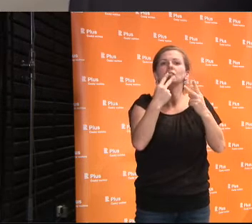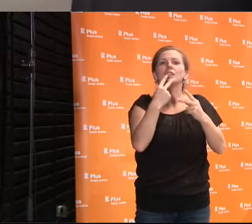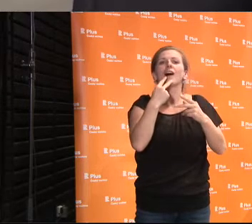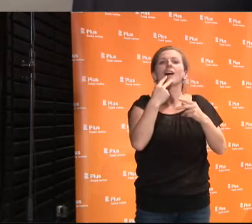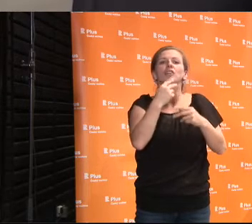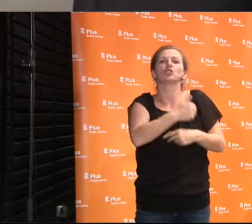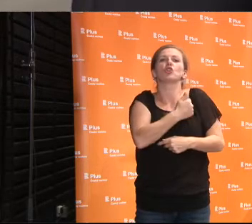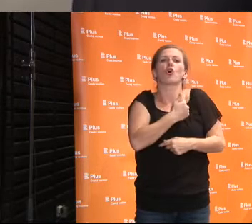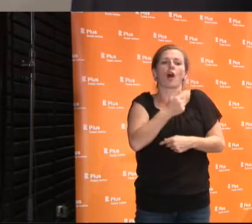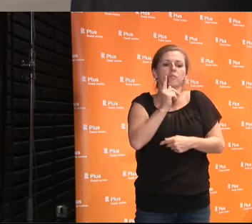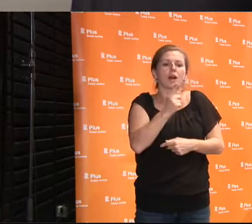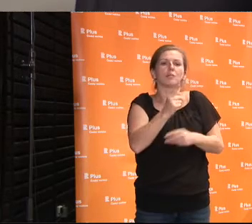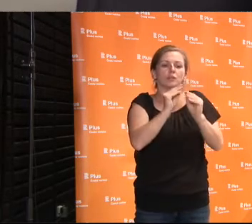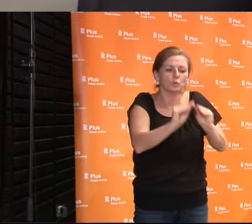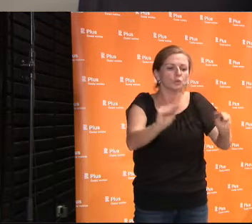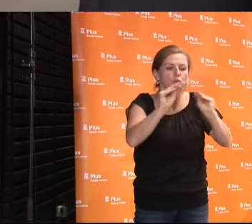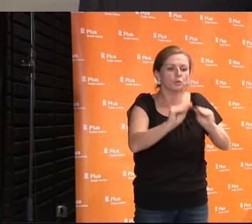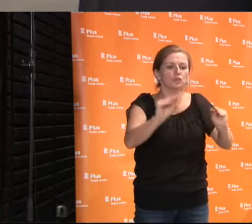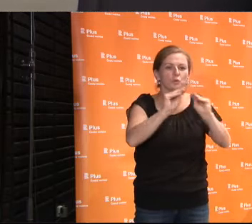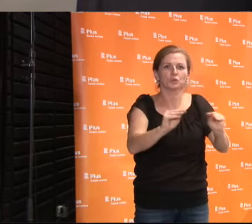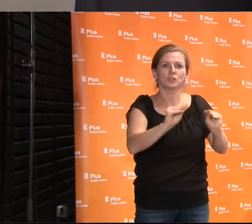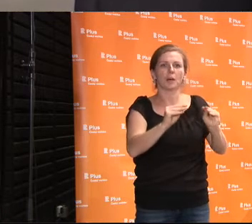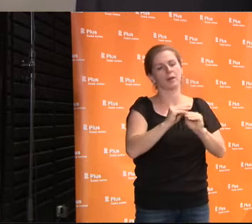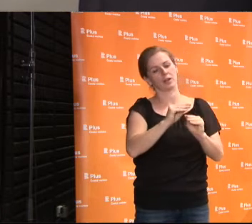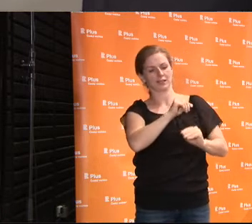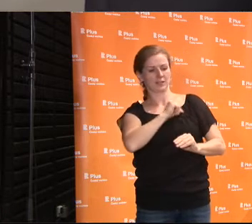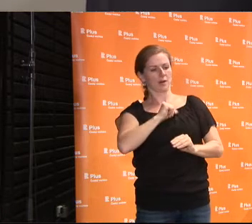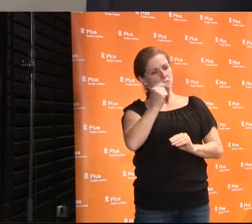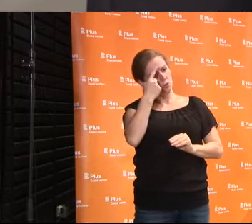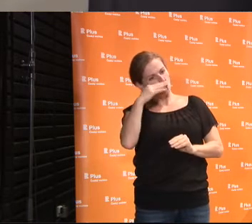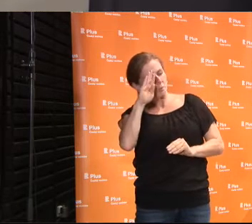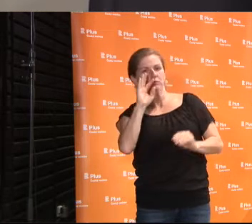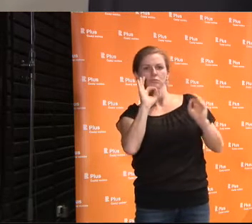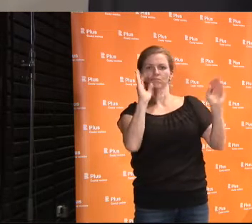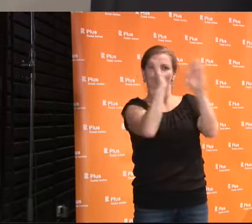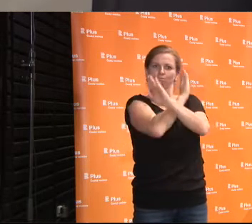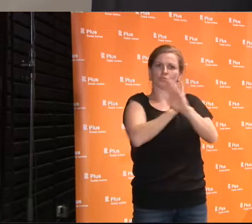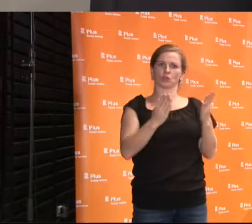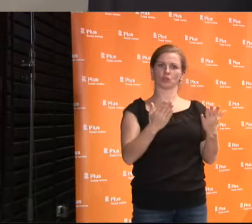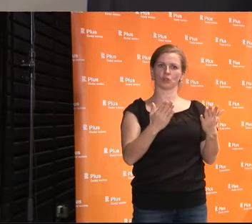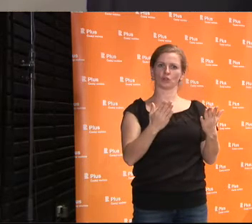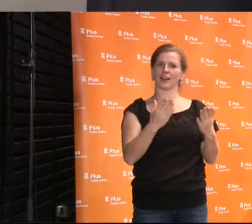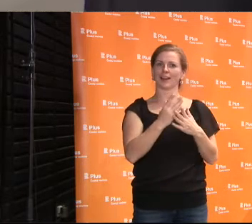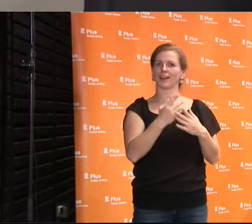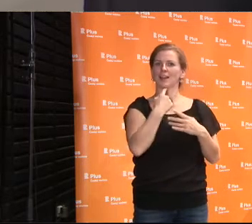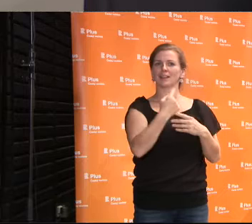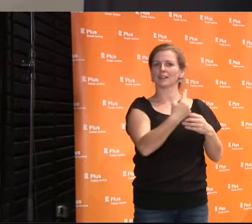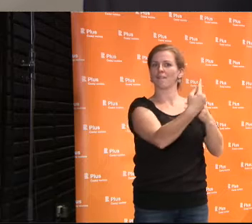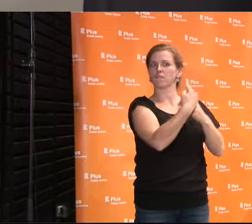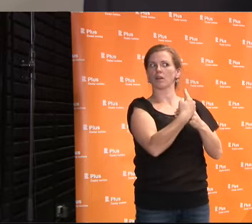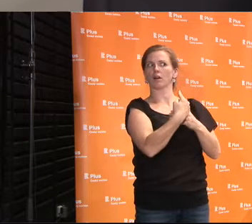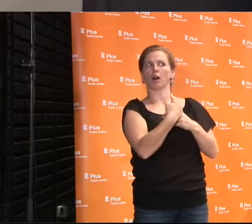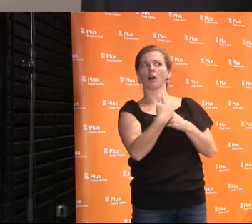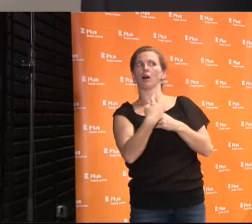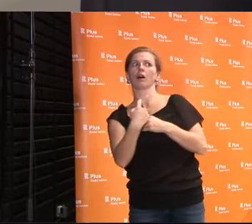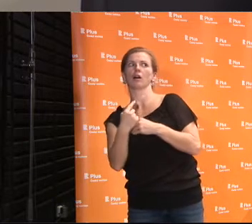dneska dostáváme spoustu informací od libovolných systémů, ale měli bychom sami nenechat se ovlivnit, ale